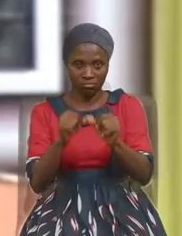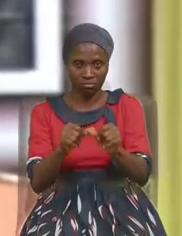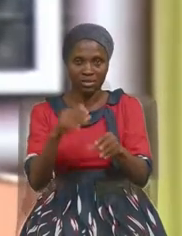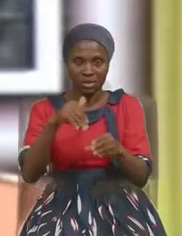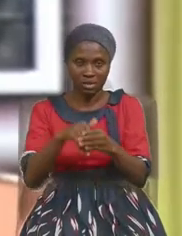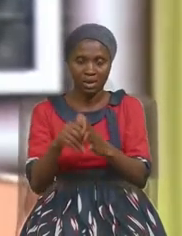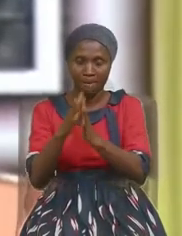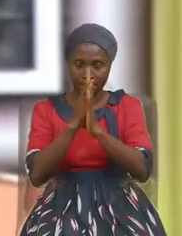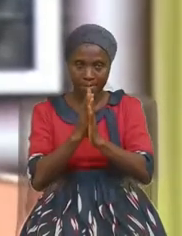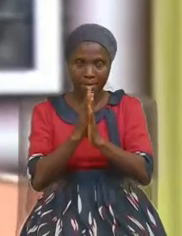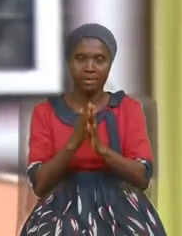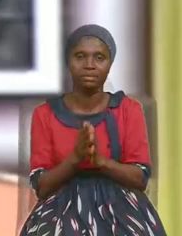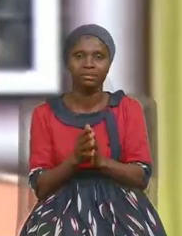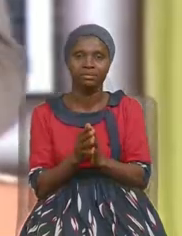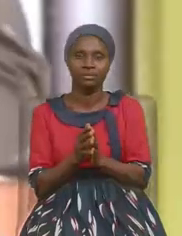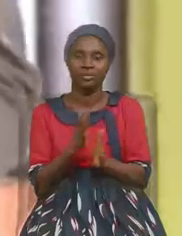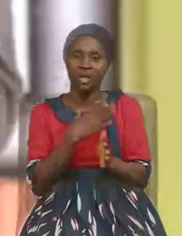Continuez dans la prière.